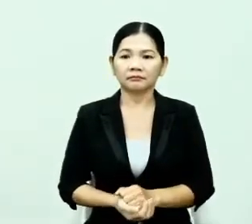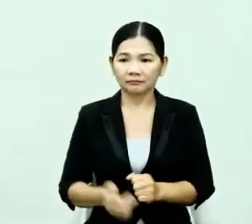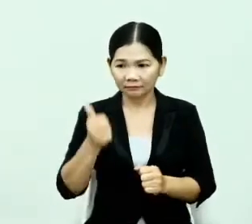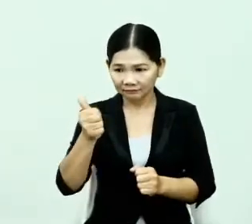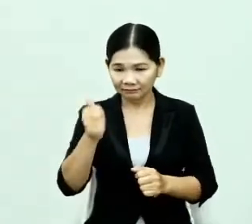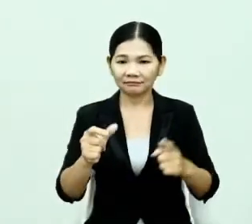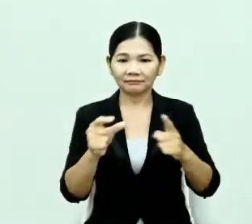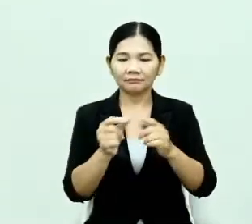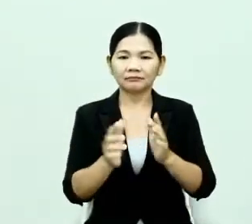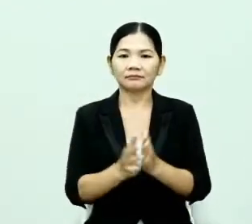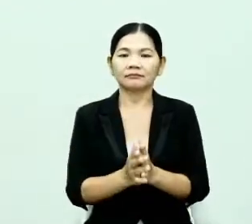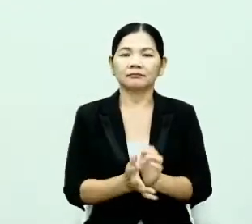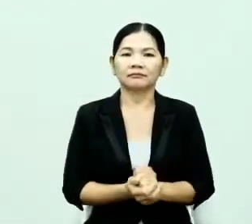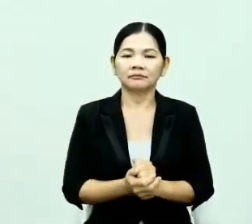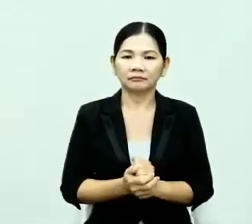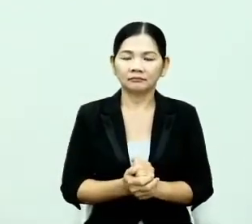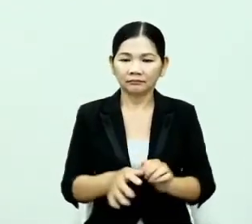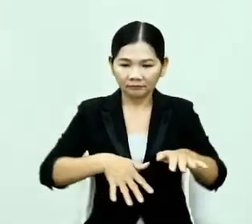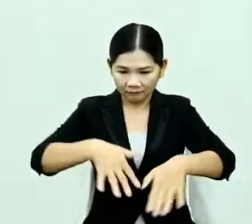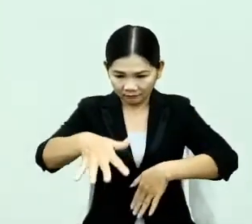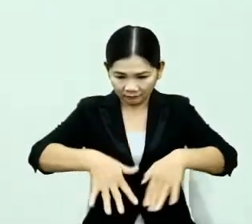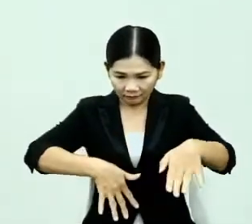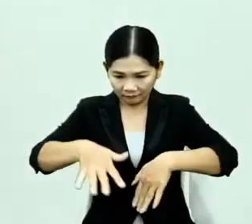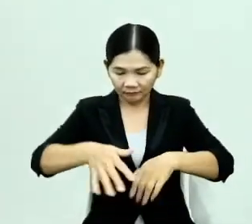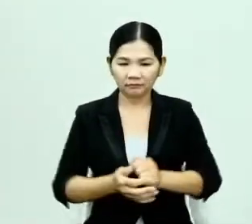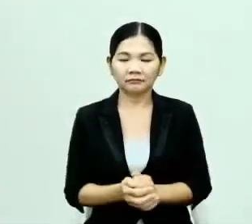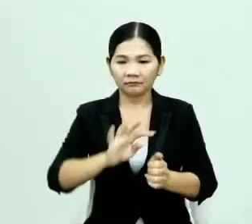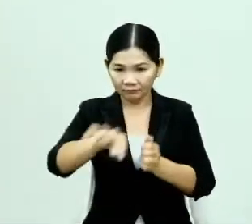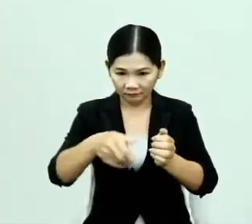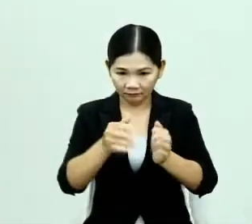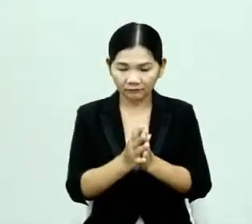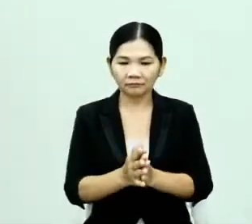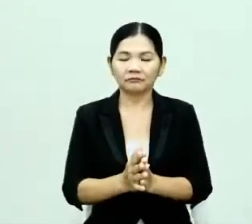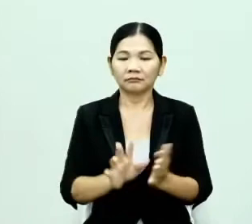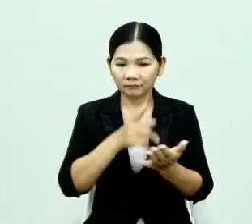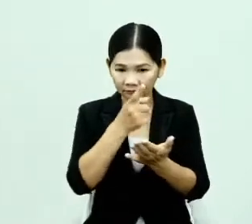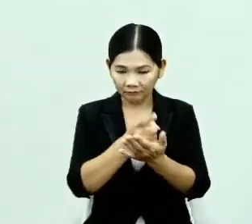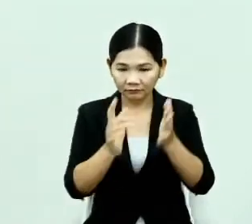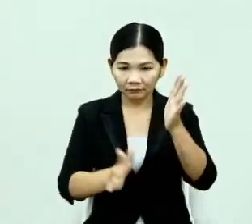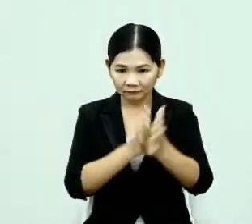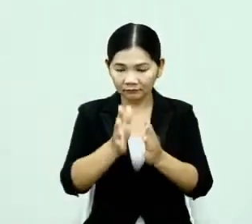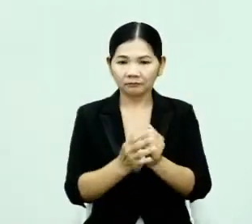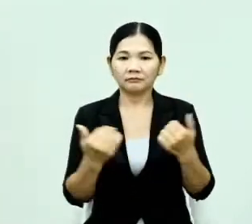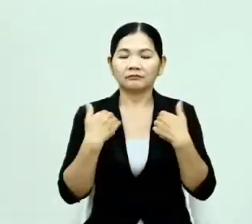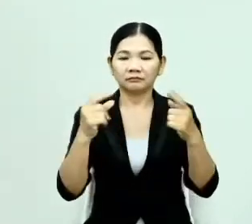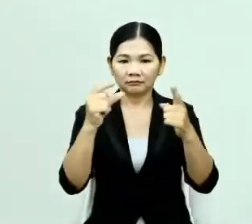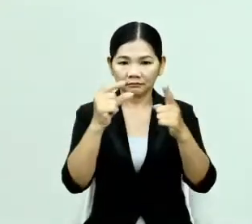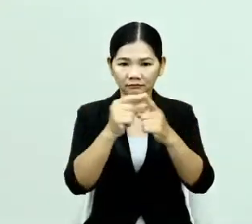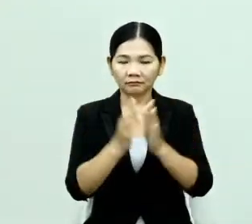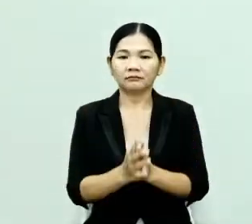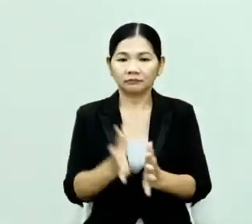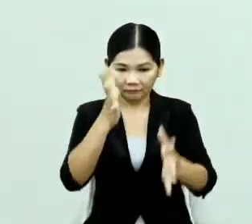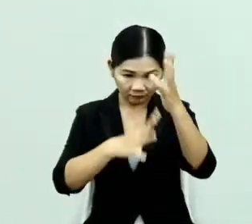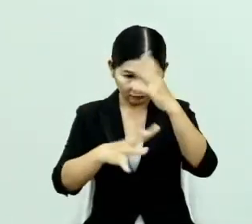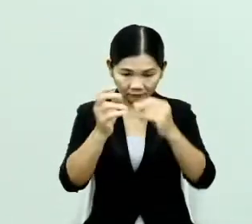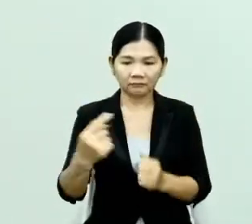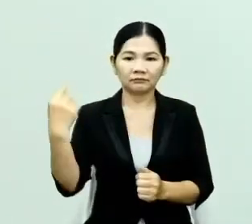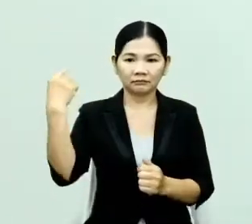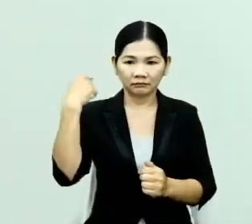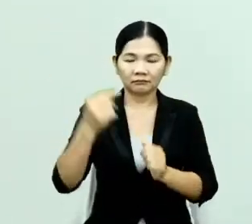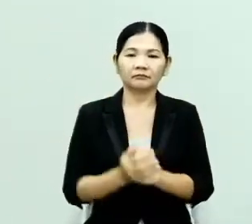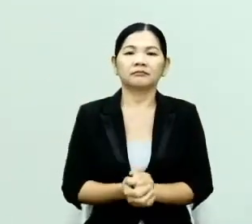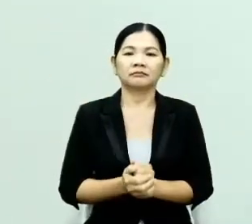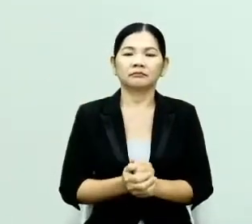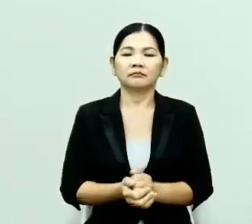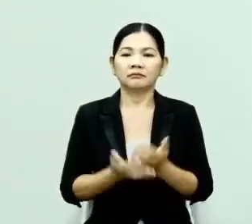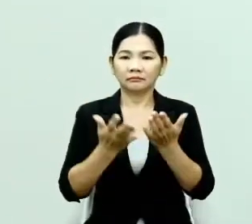មកកែមែនតើគឺយើងអានថាកអរគុណកូនកូនដែលបានចូលរួមអានចាអានពាក្យដែលយើងបានរៀនកាលពីថ្ងៃមុន